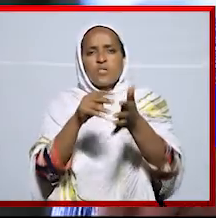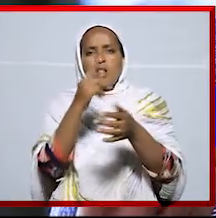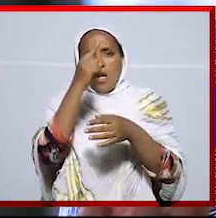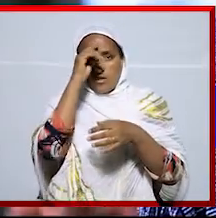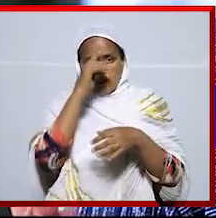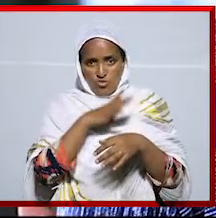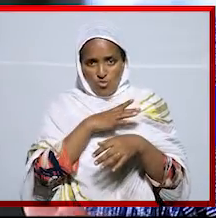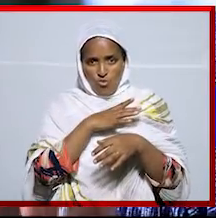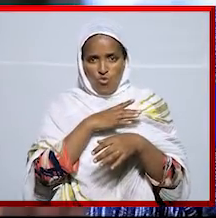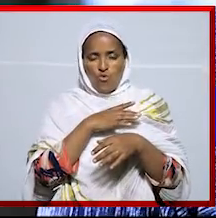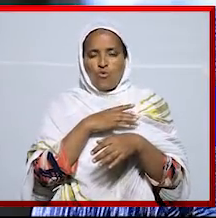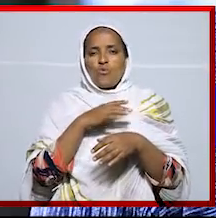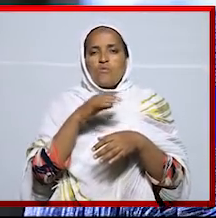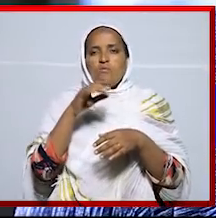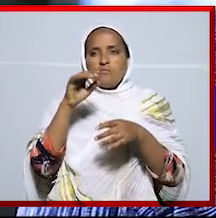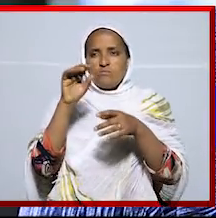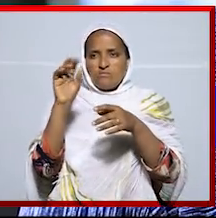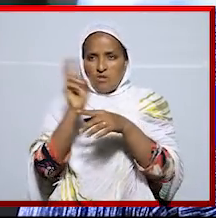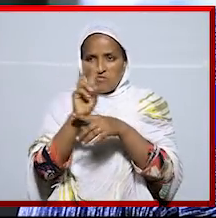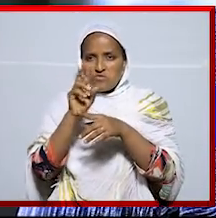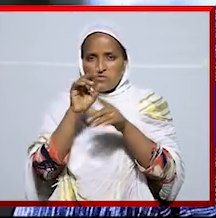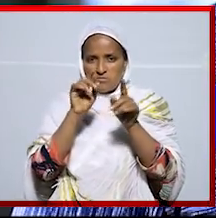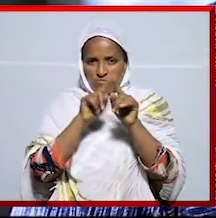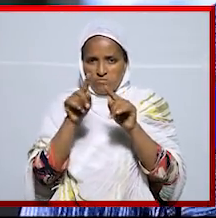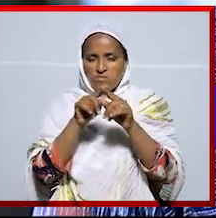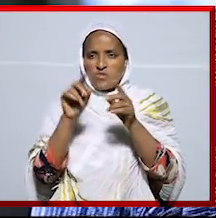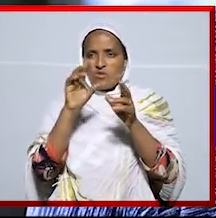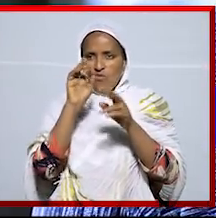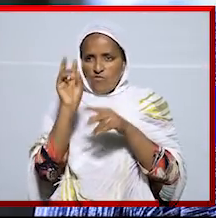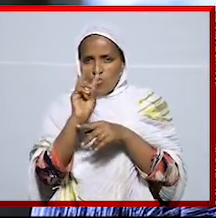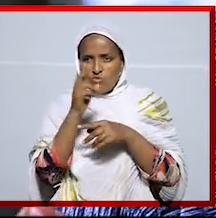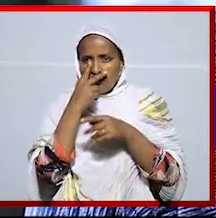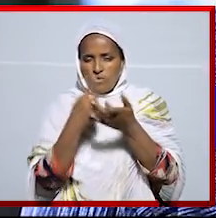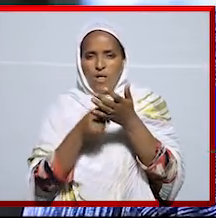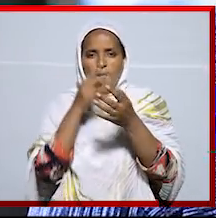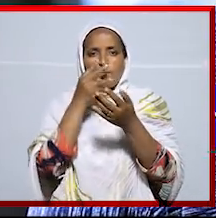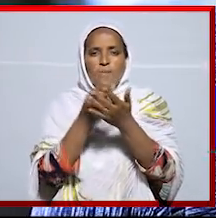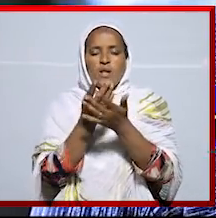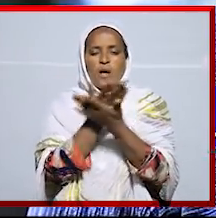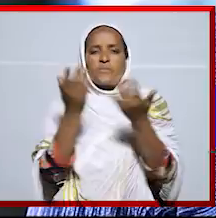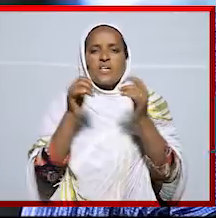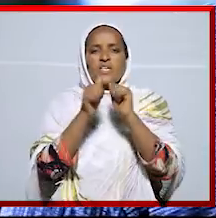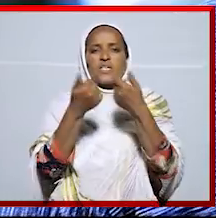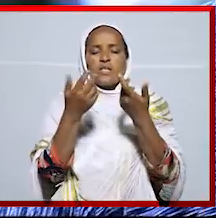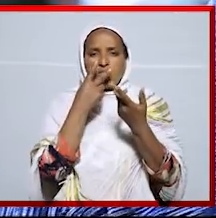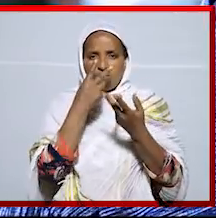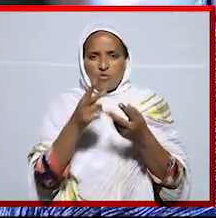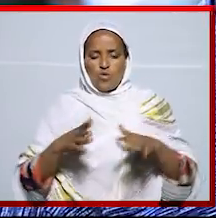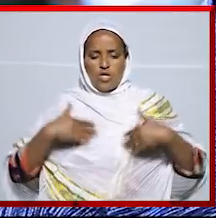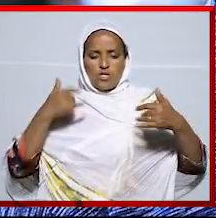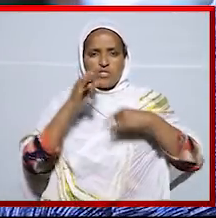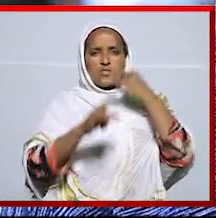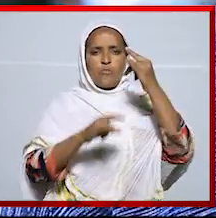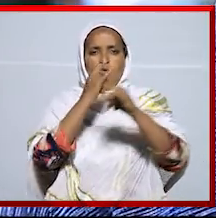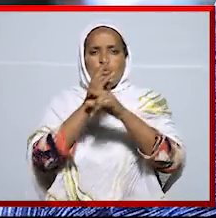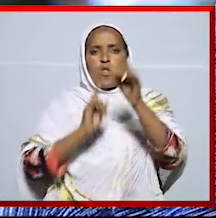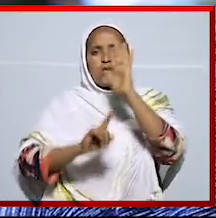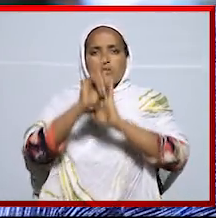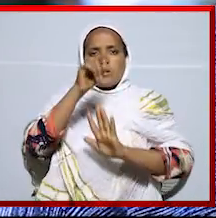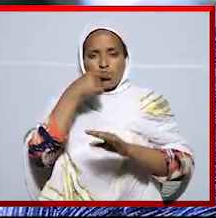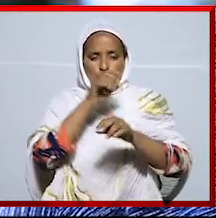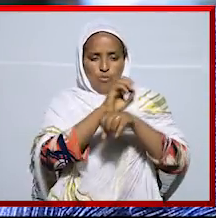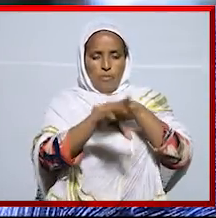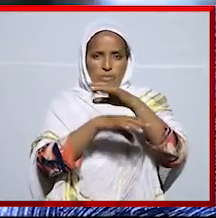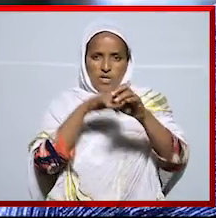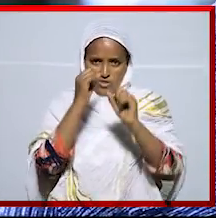ለምሳሌ አንድ ሰው ሶሻል ሚዲያ ተጠቅሞ ቪዲዮ ኮንፈረንስ አድርጎ መልካም ነገርን እንዴት ወጣትነትን ዘመናዊነትን ላጎልብት